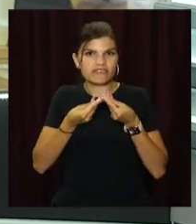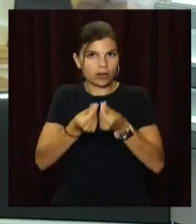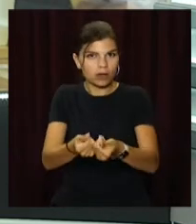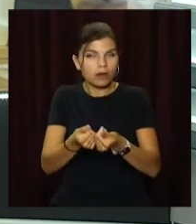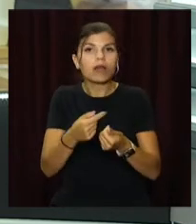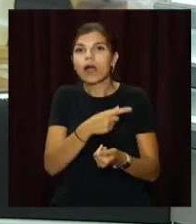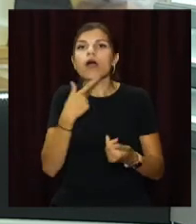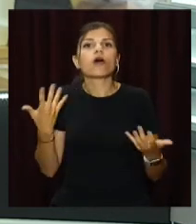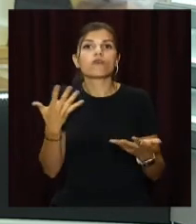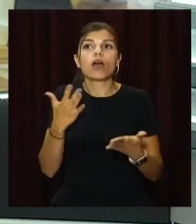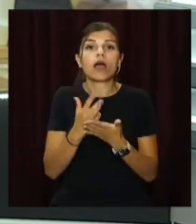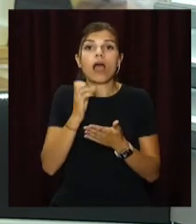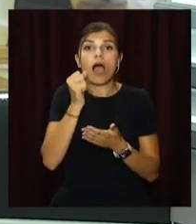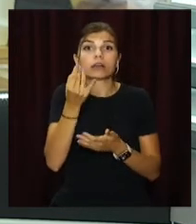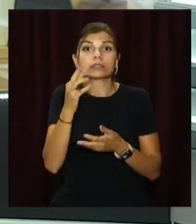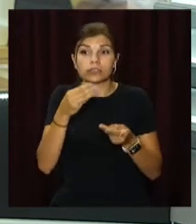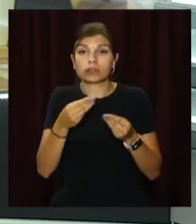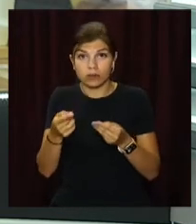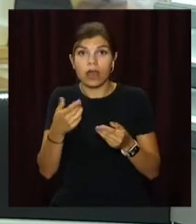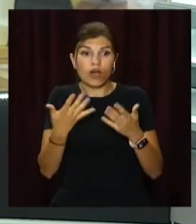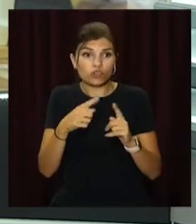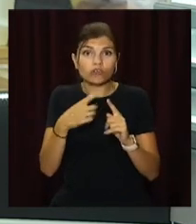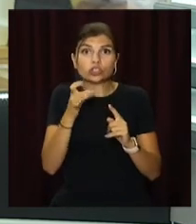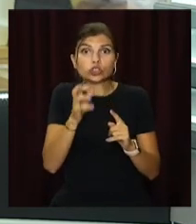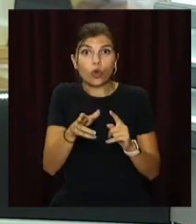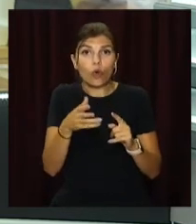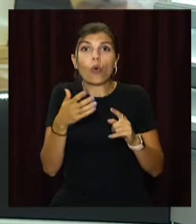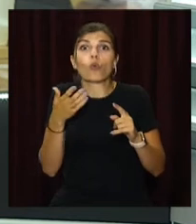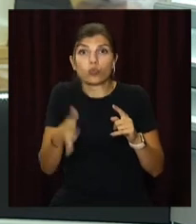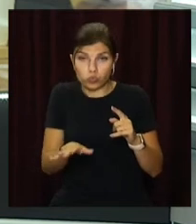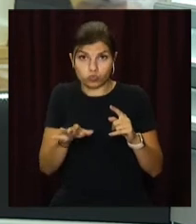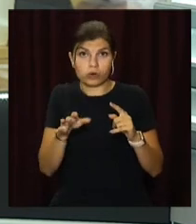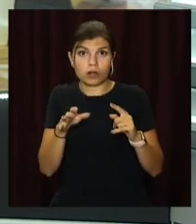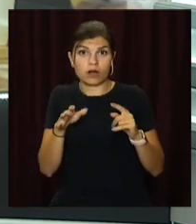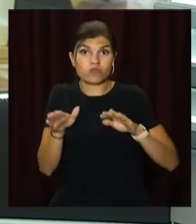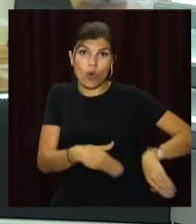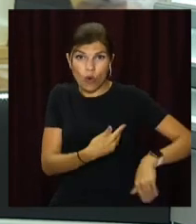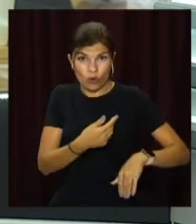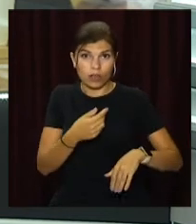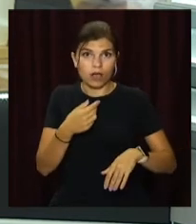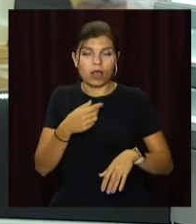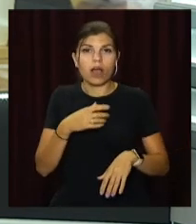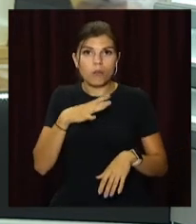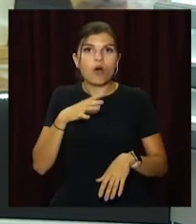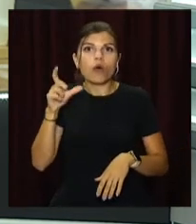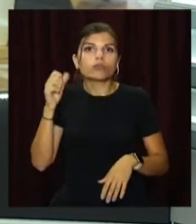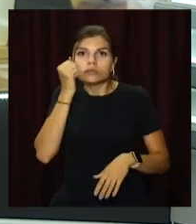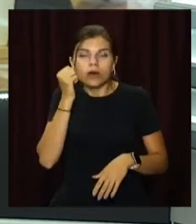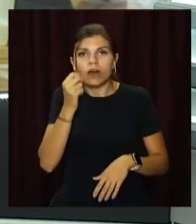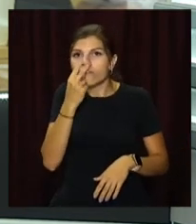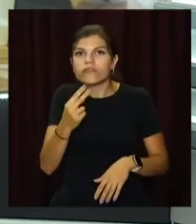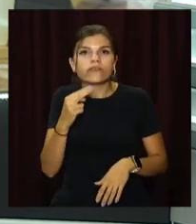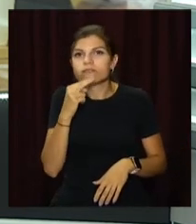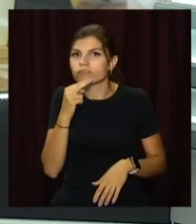супермаркети викидають в акційні дні, вже протерміновані. Найчастіше жертвами яскравих етикеток та акцій стають літні люди. Тому, аби